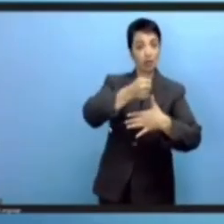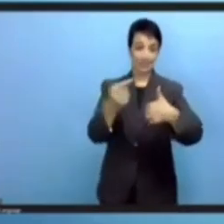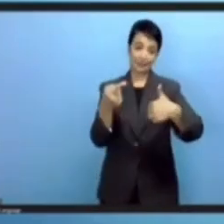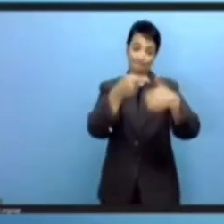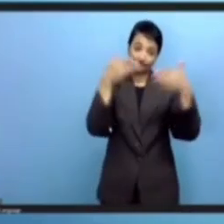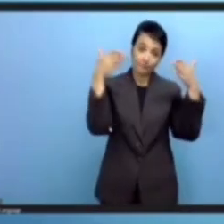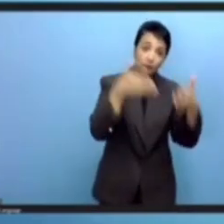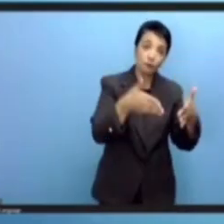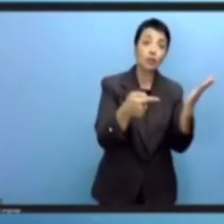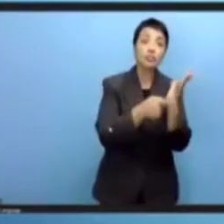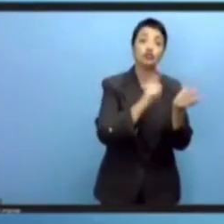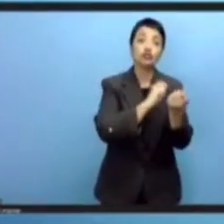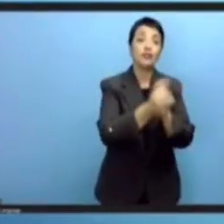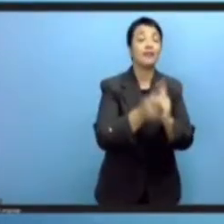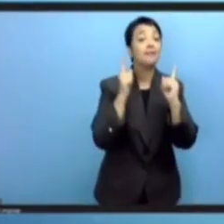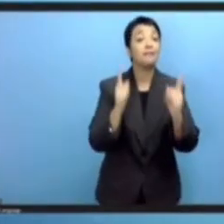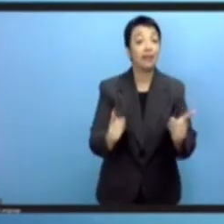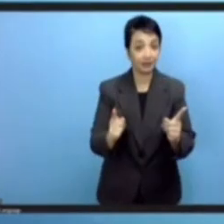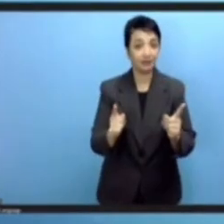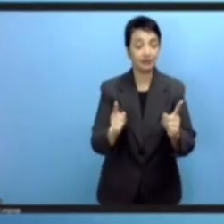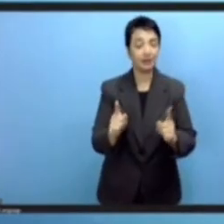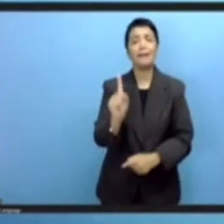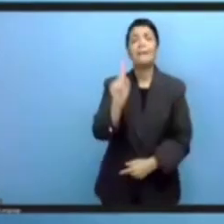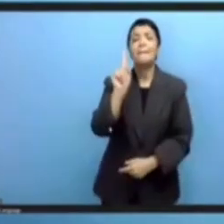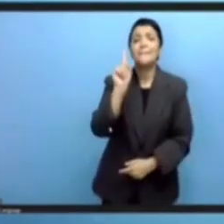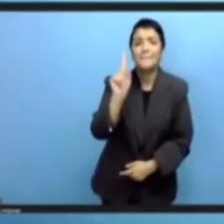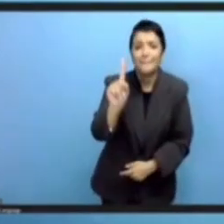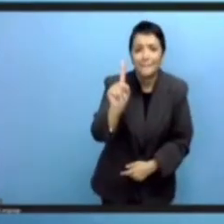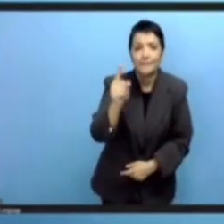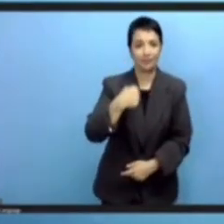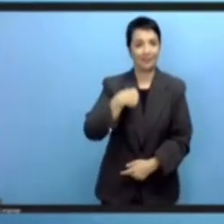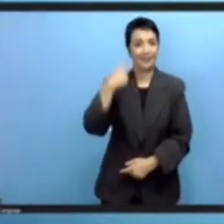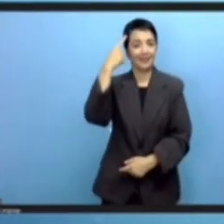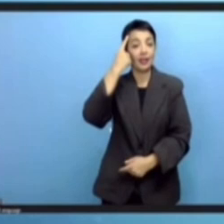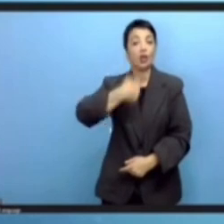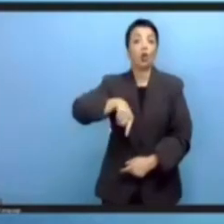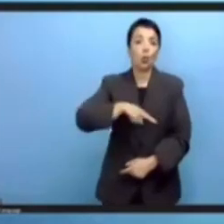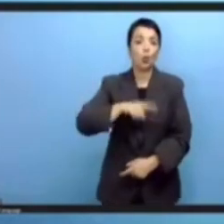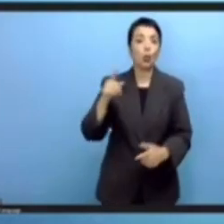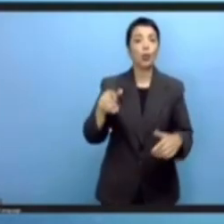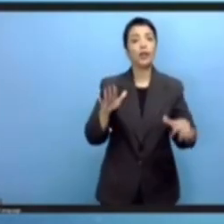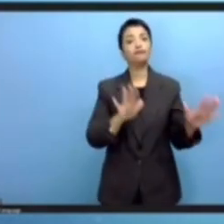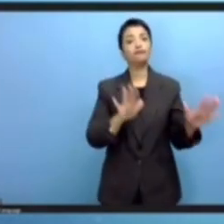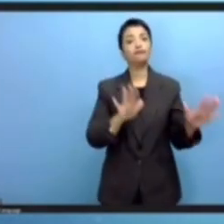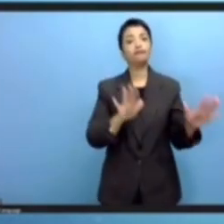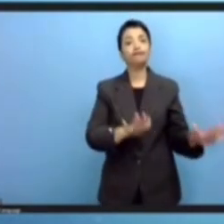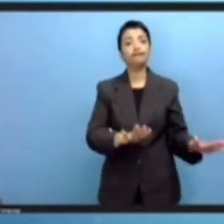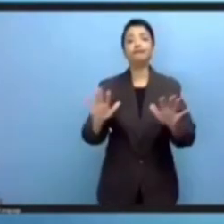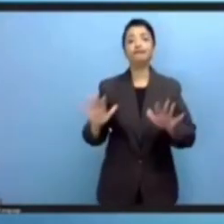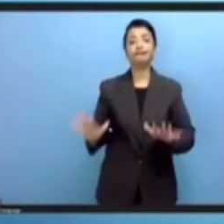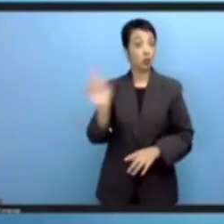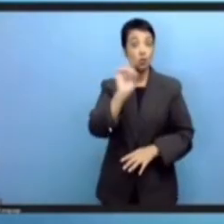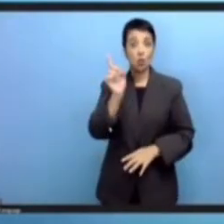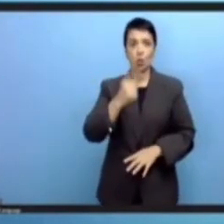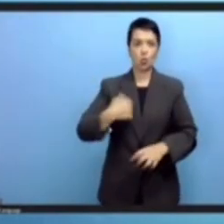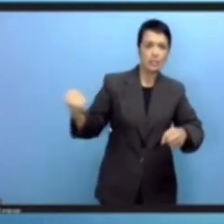la transformation numérique. C'est une bonne chose. Cela étant, je crois qu'il faut travailler encore